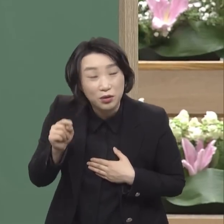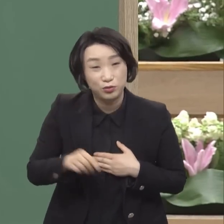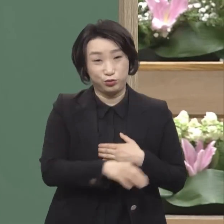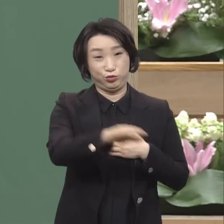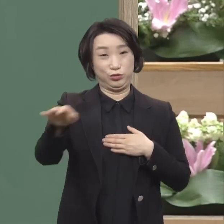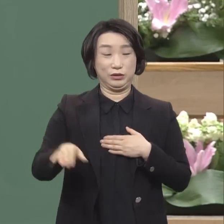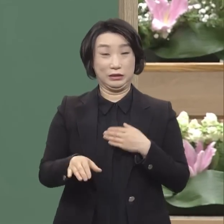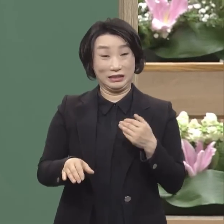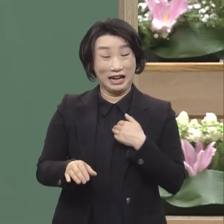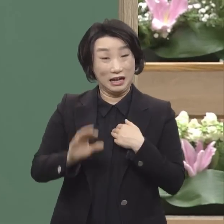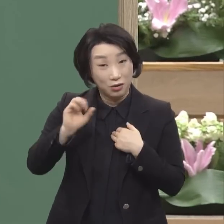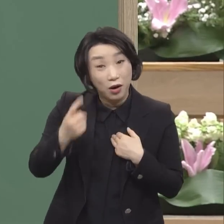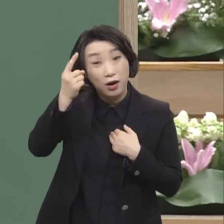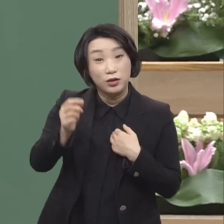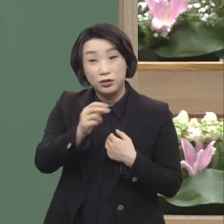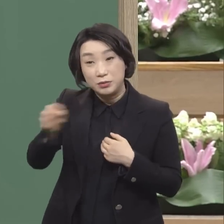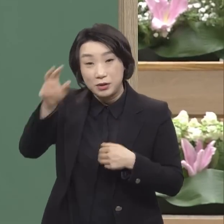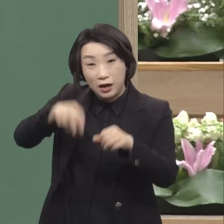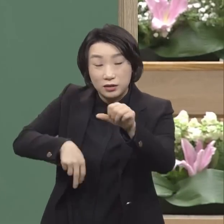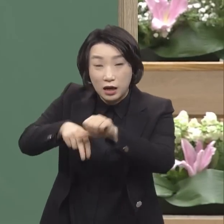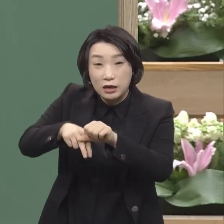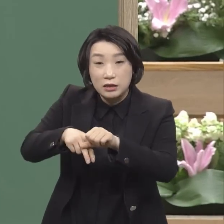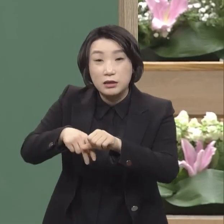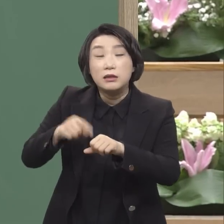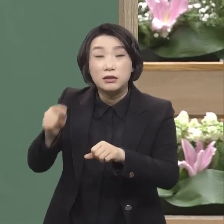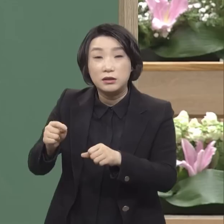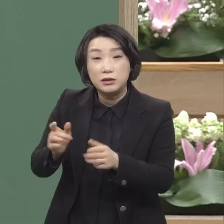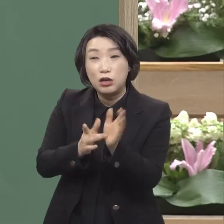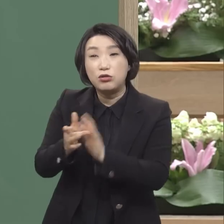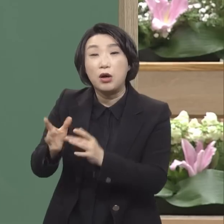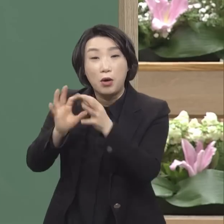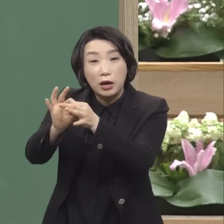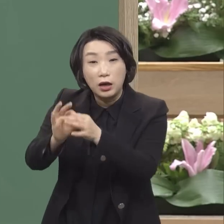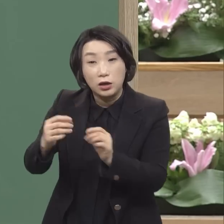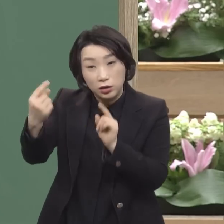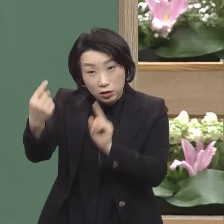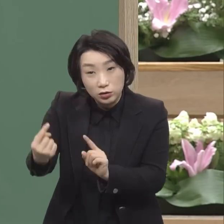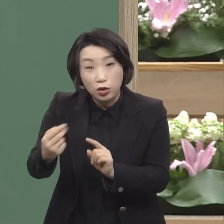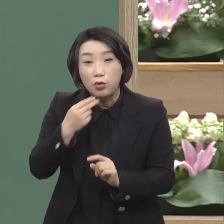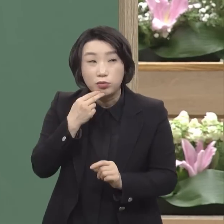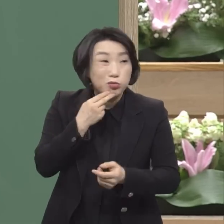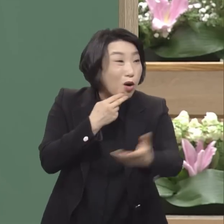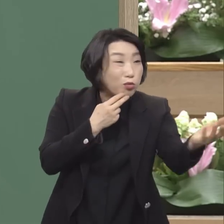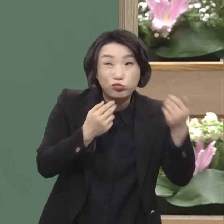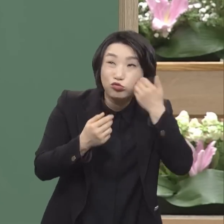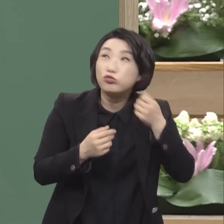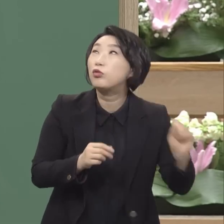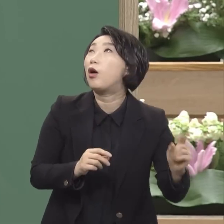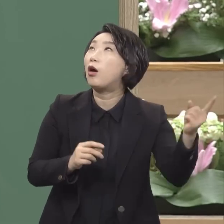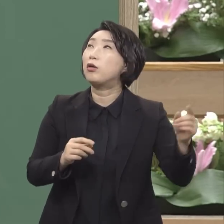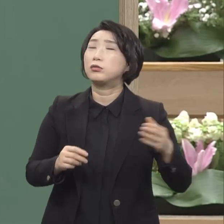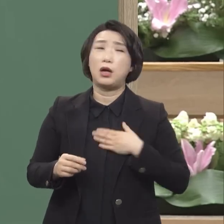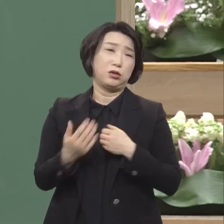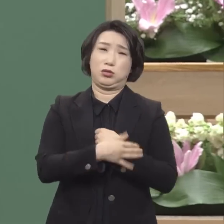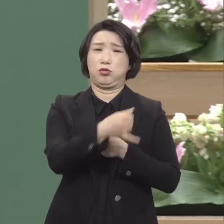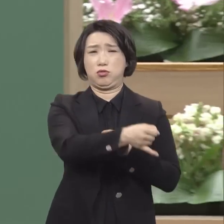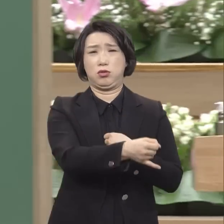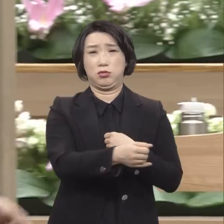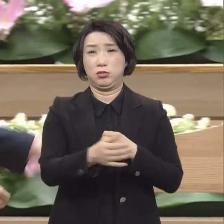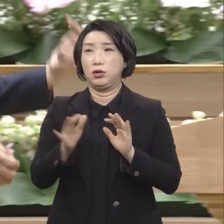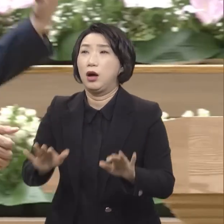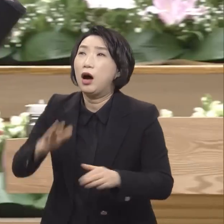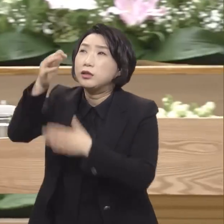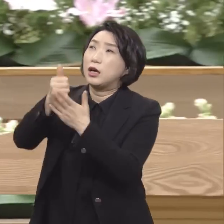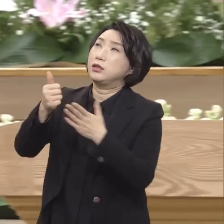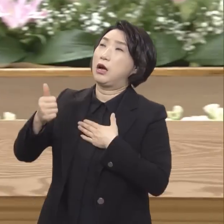우리는 나 때문에 죽으셨다는 1대1의 관계가 아니면 여러분 때문에 죽었다는 데는 당신에게 은혜가 안 돼. 당신 직접